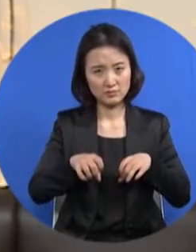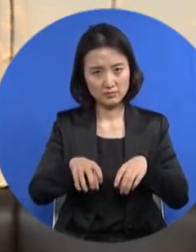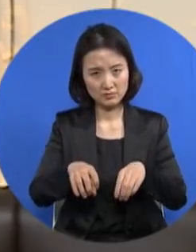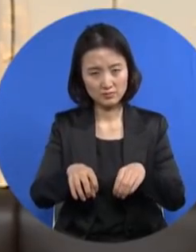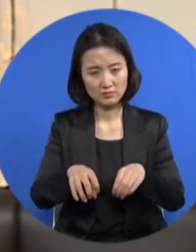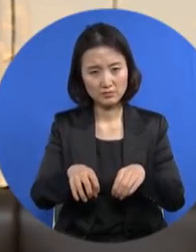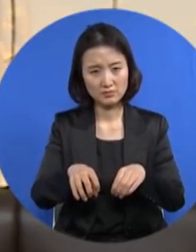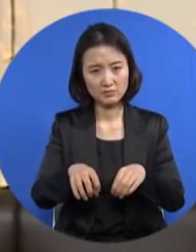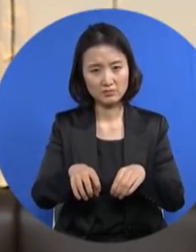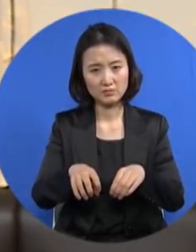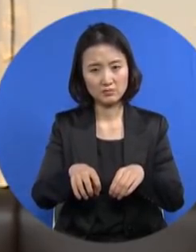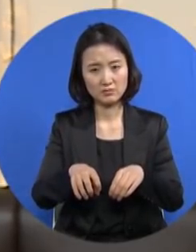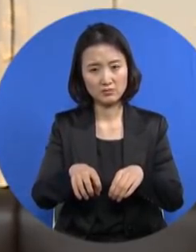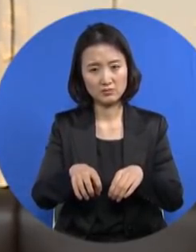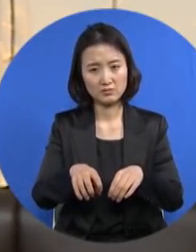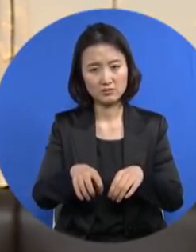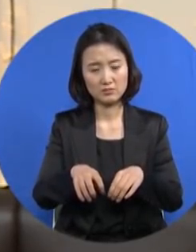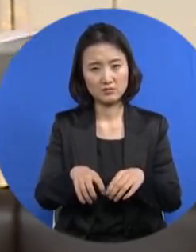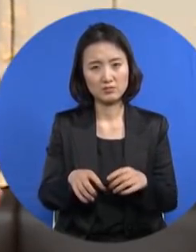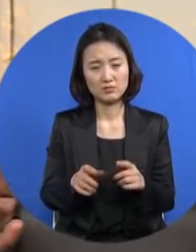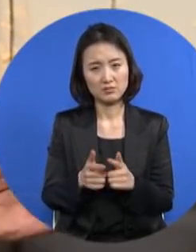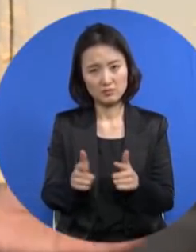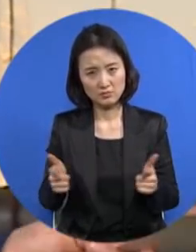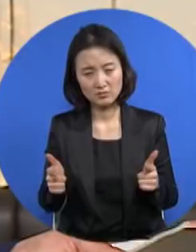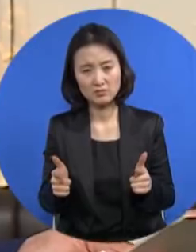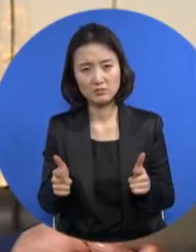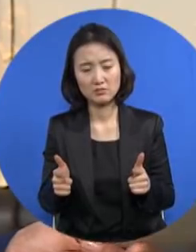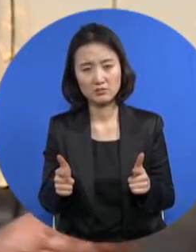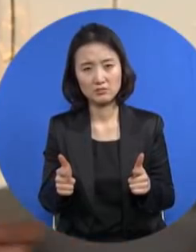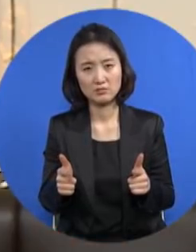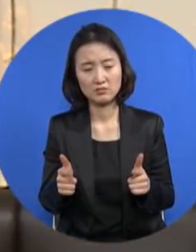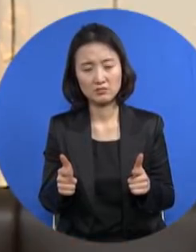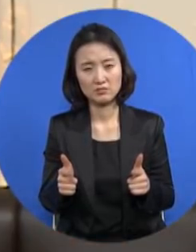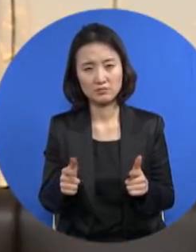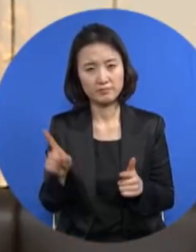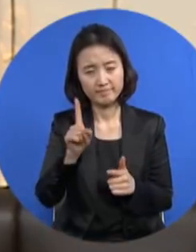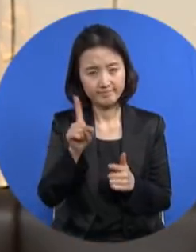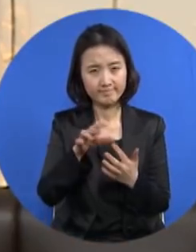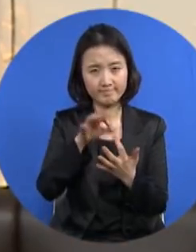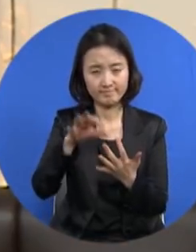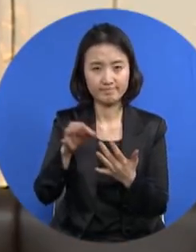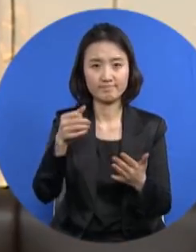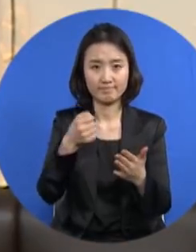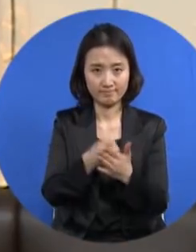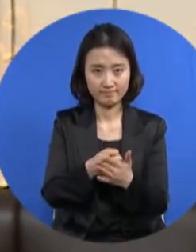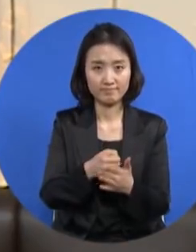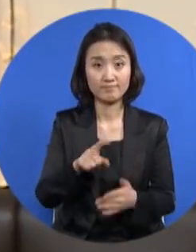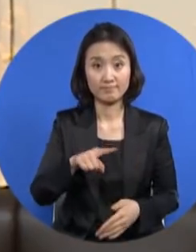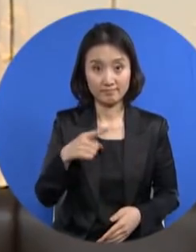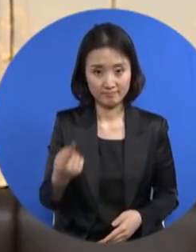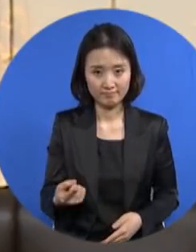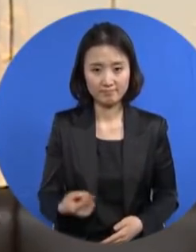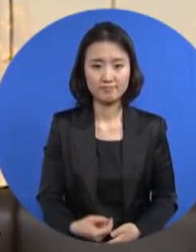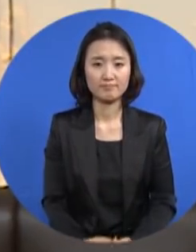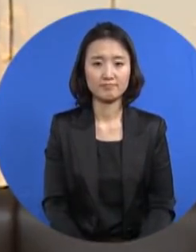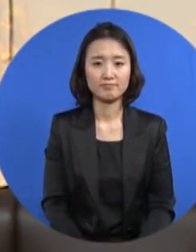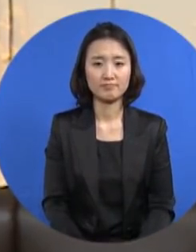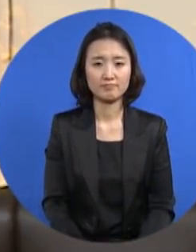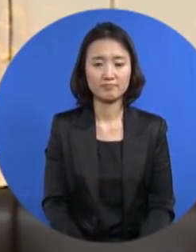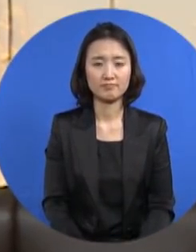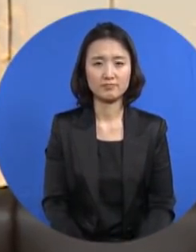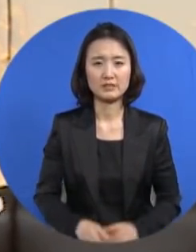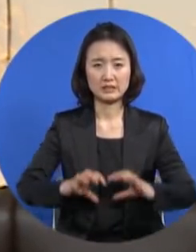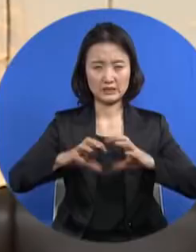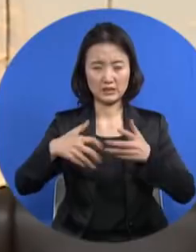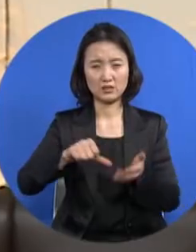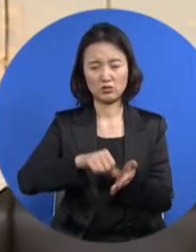파는 김밥이나 이런 거를 도시락집을 슈퍼에서 파는 아이템을 정하고 그 다음에 그러면 내가 세계적인 브랜드를